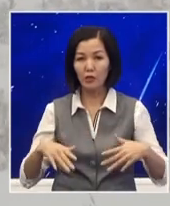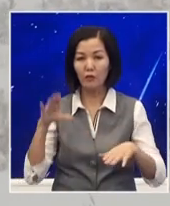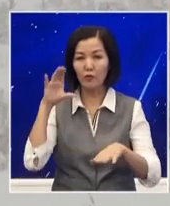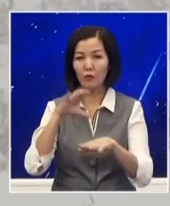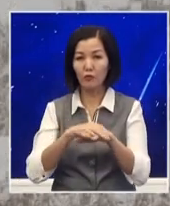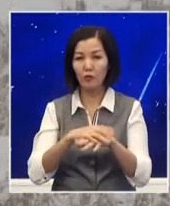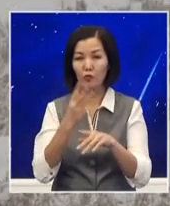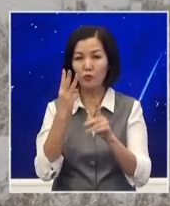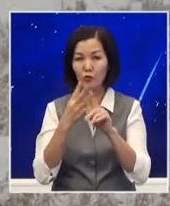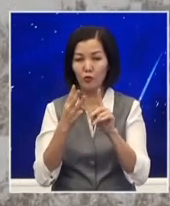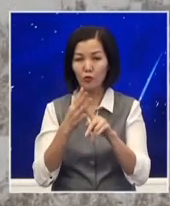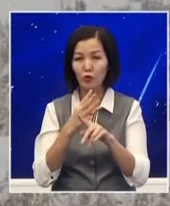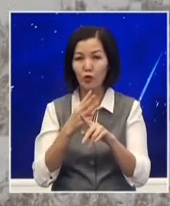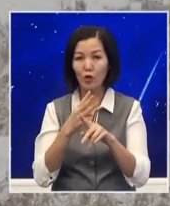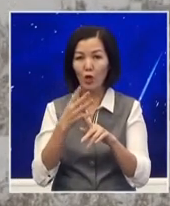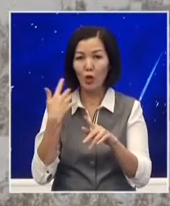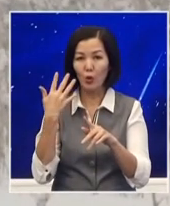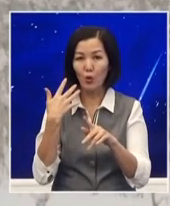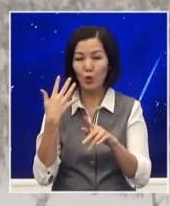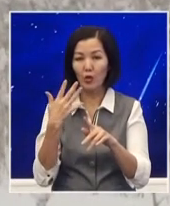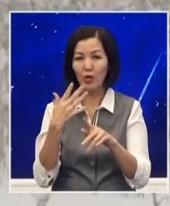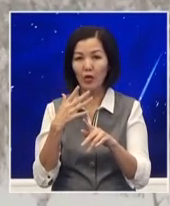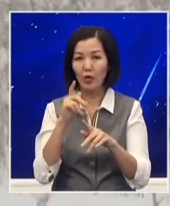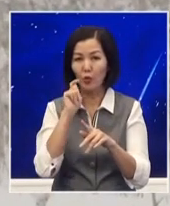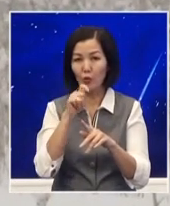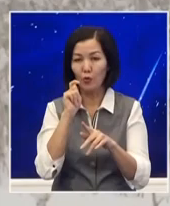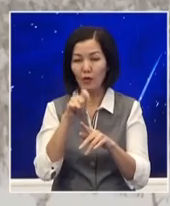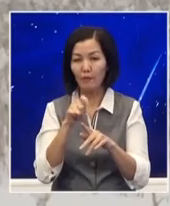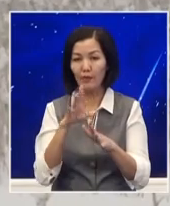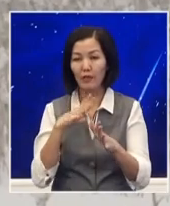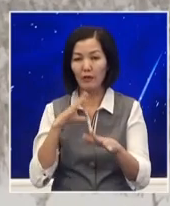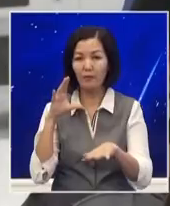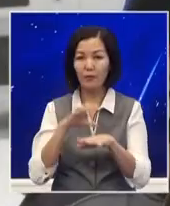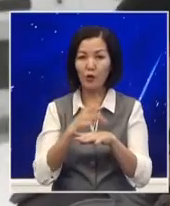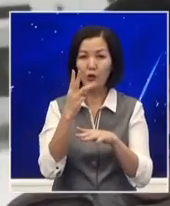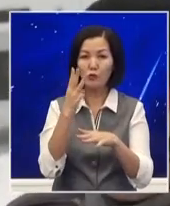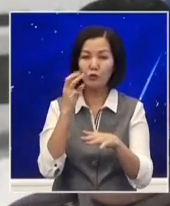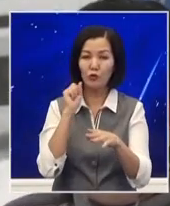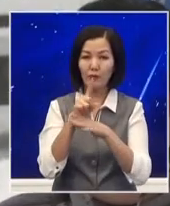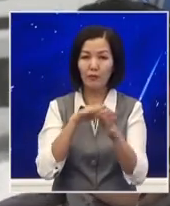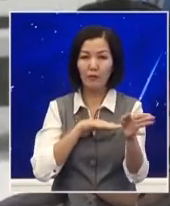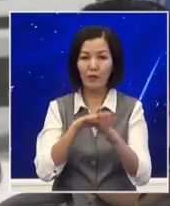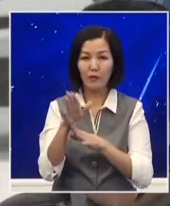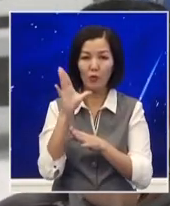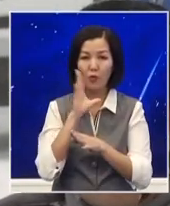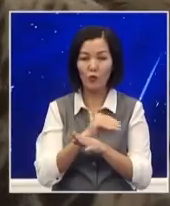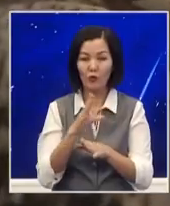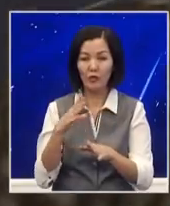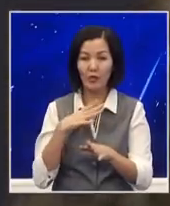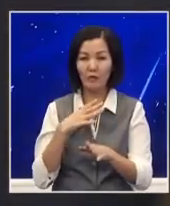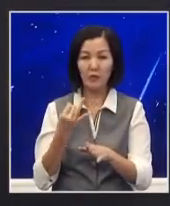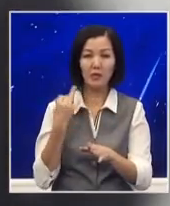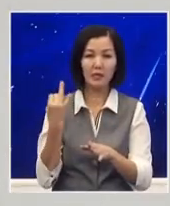түсіру. Ителгімен қаршыға болса көк кептерді ауадан тепті. Жарыс көрермендердің көз мейірін қандырып, талайдың